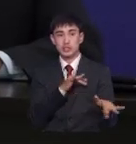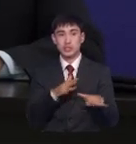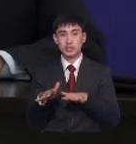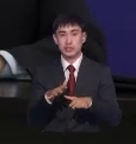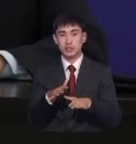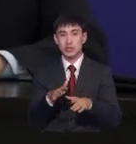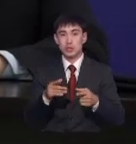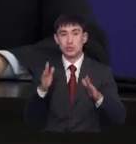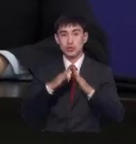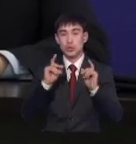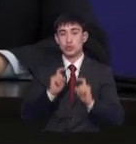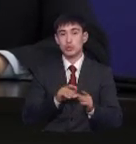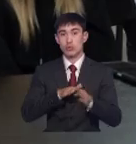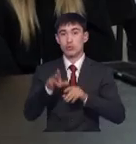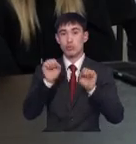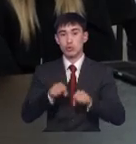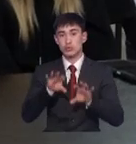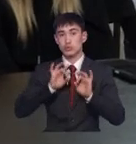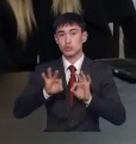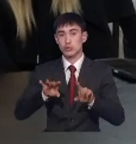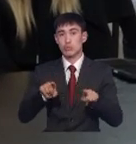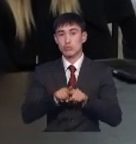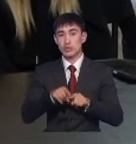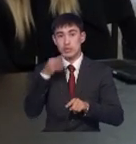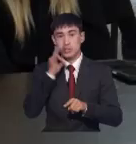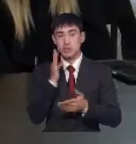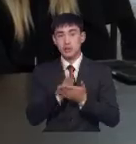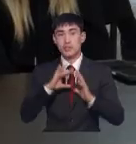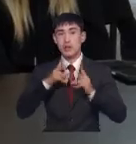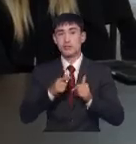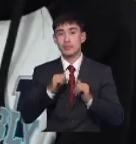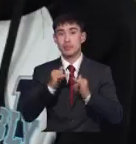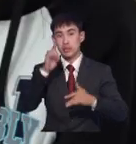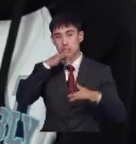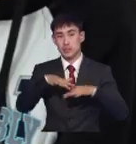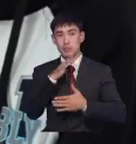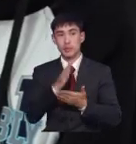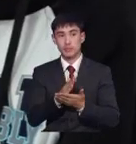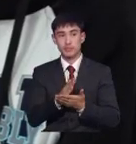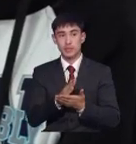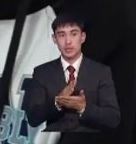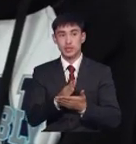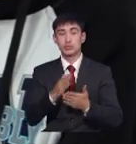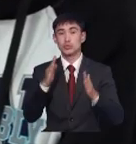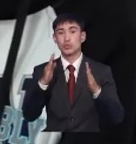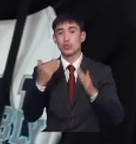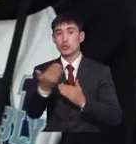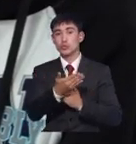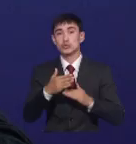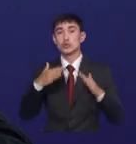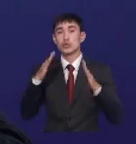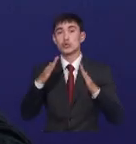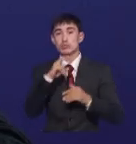ekologiyalık şaralarda üyde oturba orındauğa bolatının tüsündürdü. Bunday tajırbe alemdik damğan elderde bar eken aytıldı. Ötkeni olar üşün